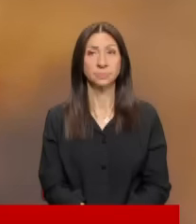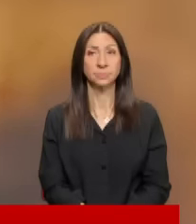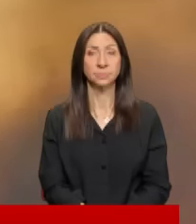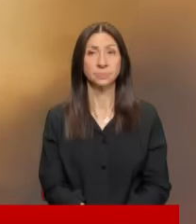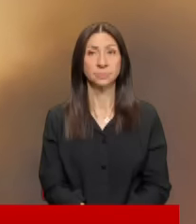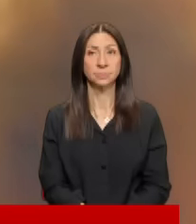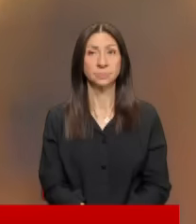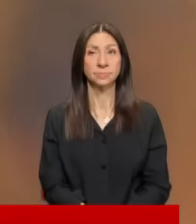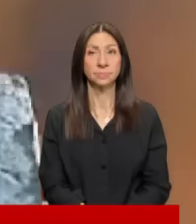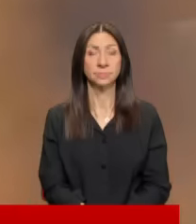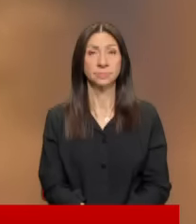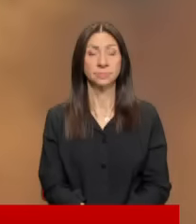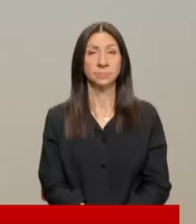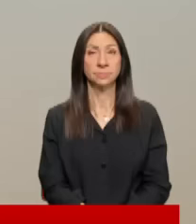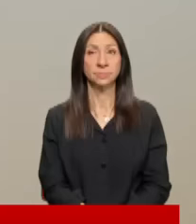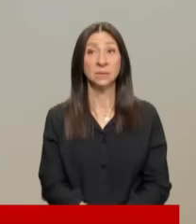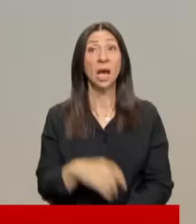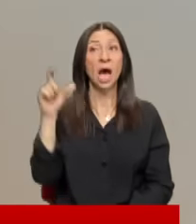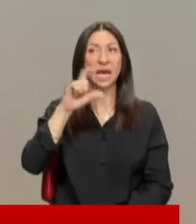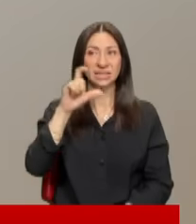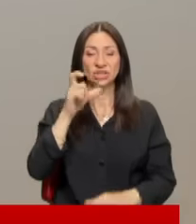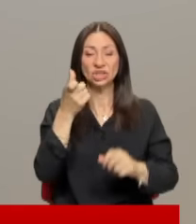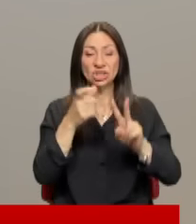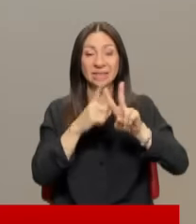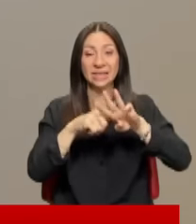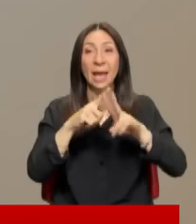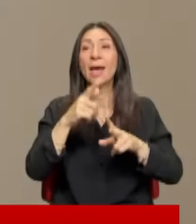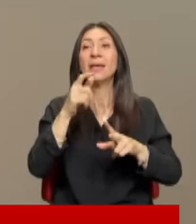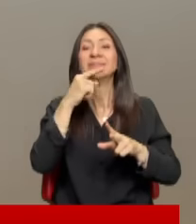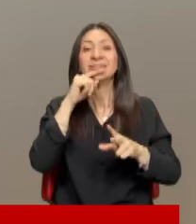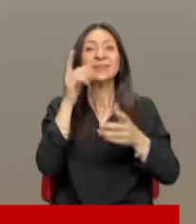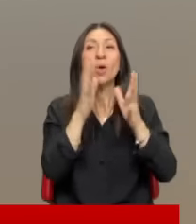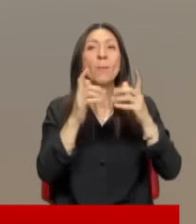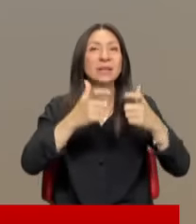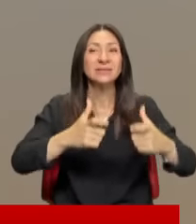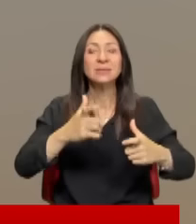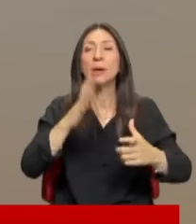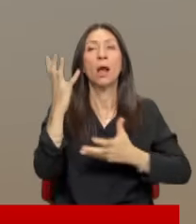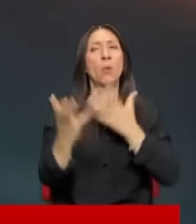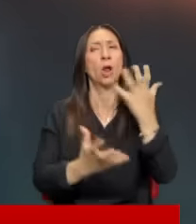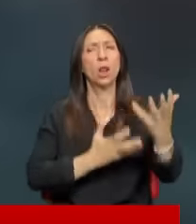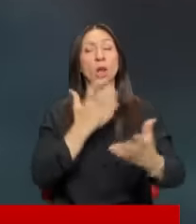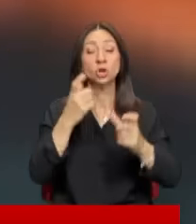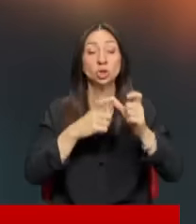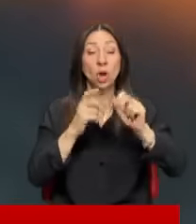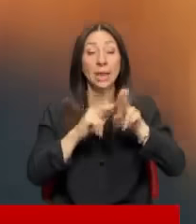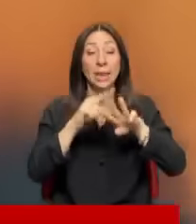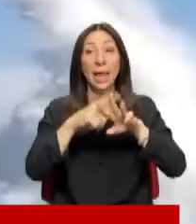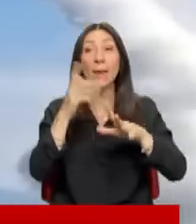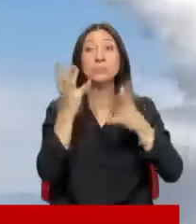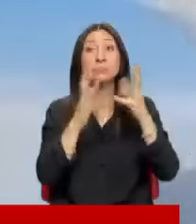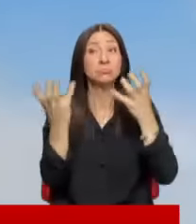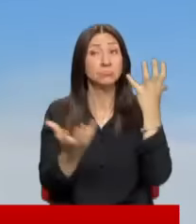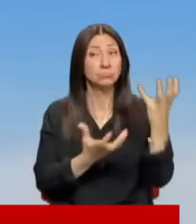alev var ya. Bu nasıl bir şey? Aydın Çin'de makilik ve zeytinlik alan alevlere teslim oldu. Söke'de makilik alan